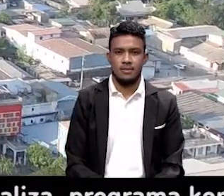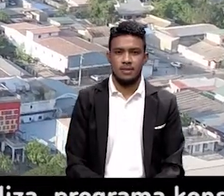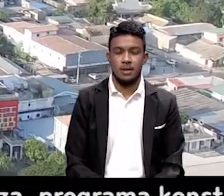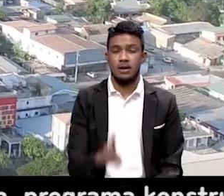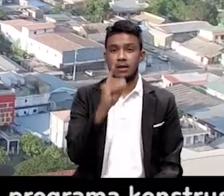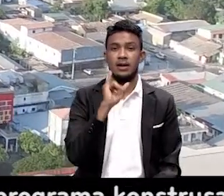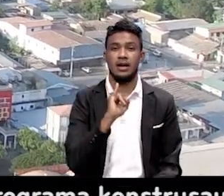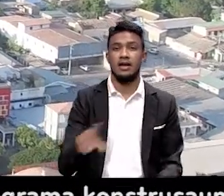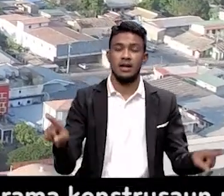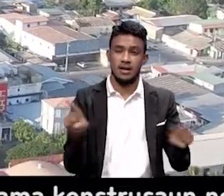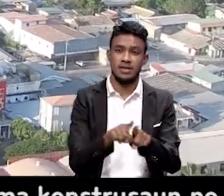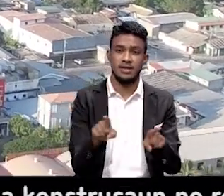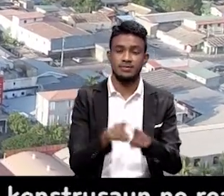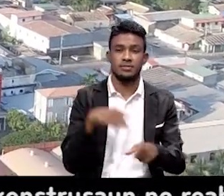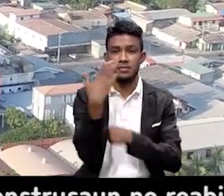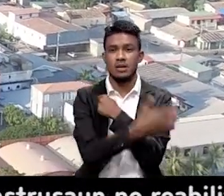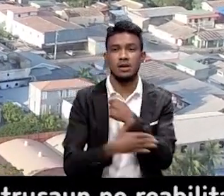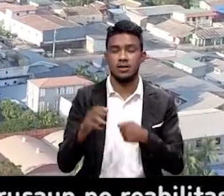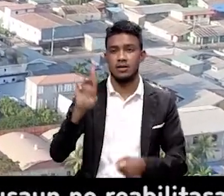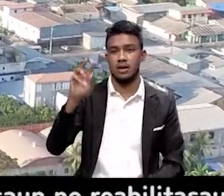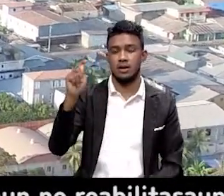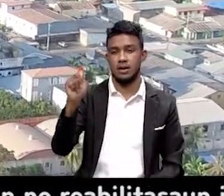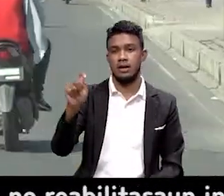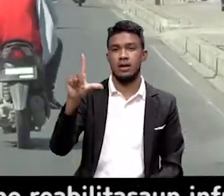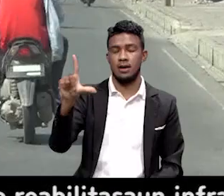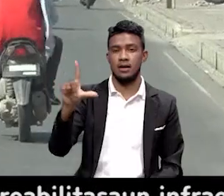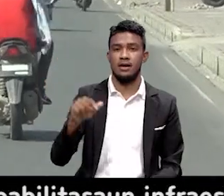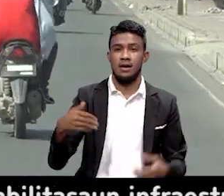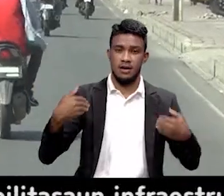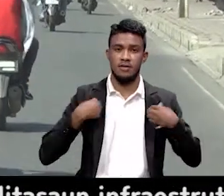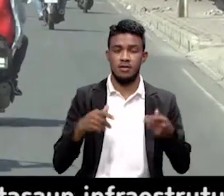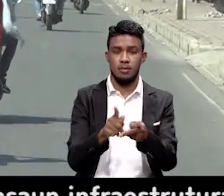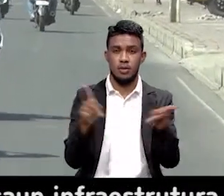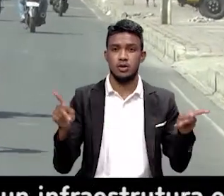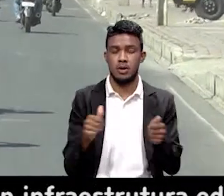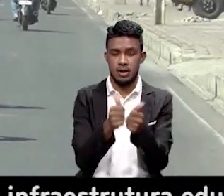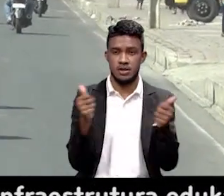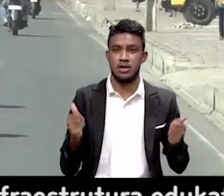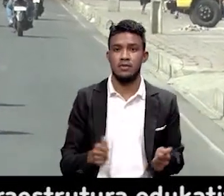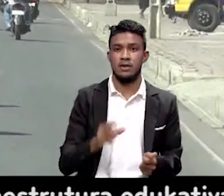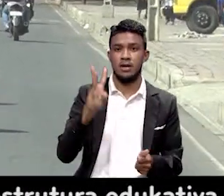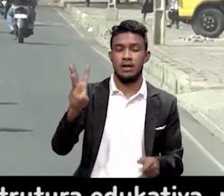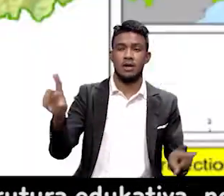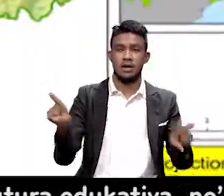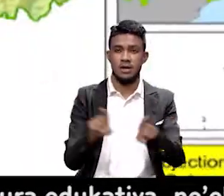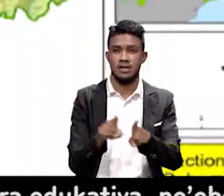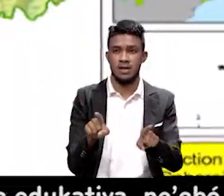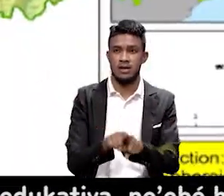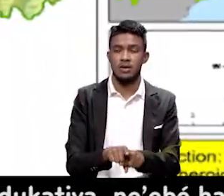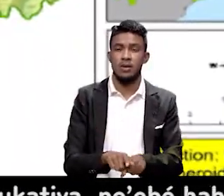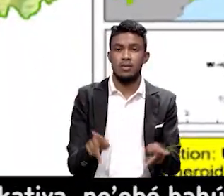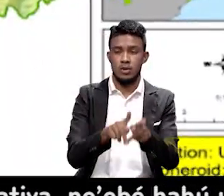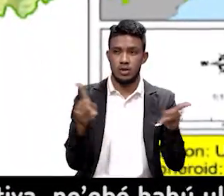Dili nudar kapital nasaun eri dateli. Ia postu administrativu nen, hanesan postu